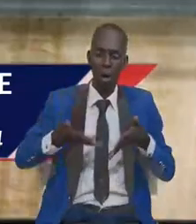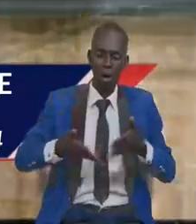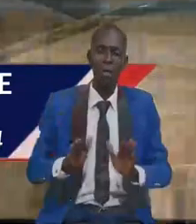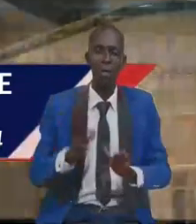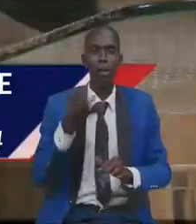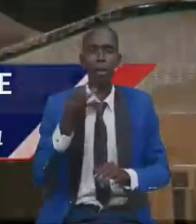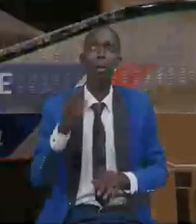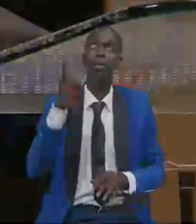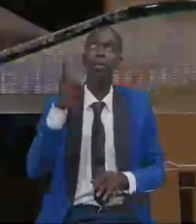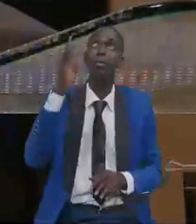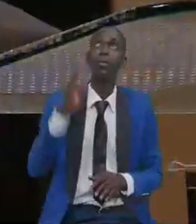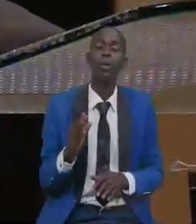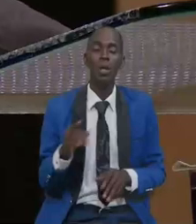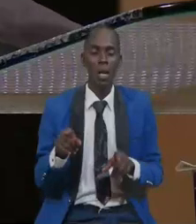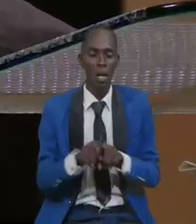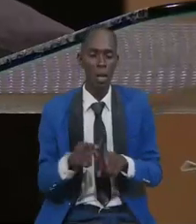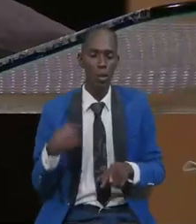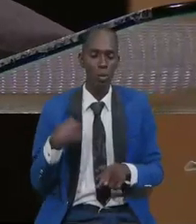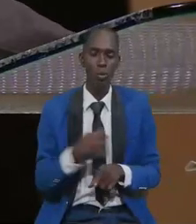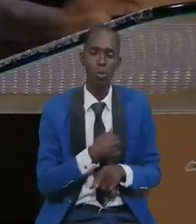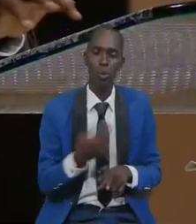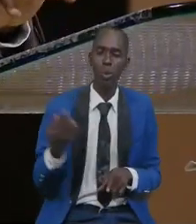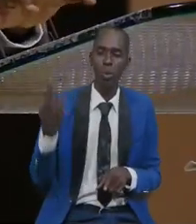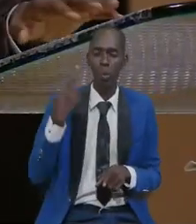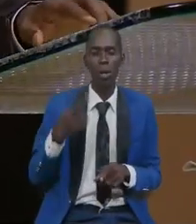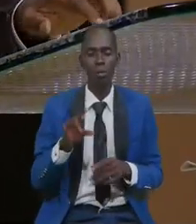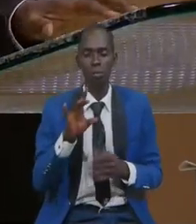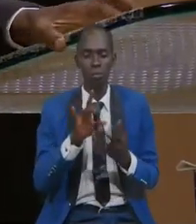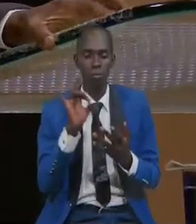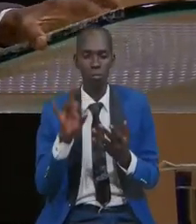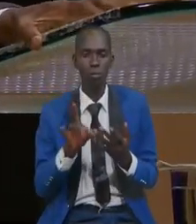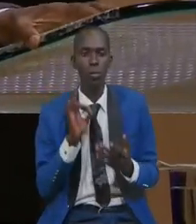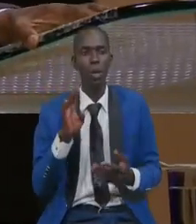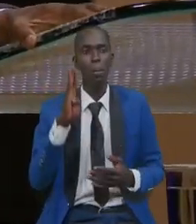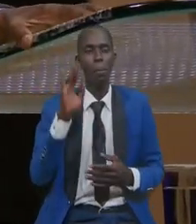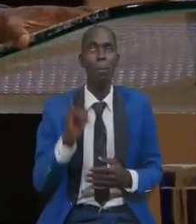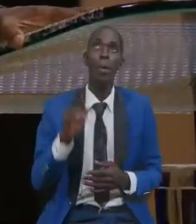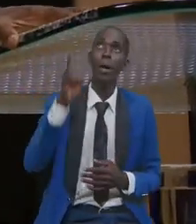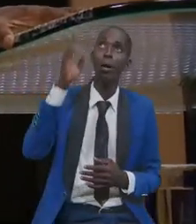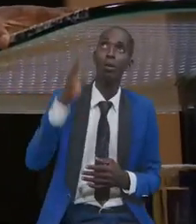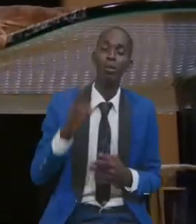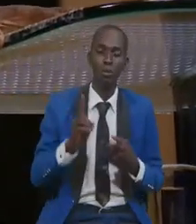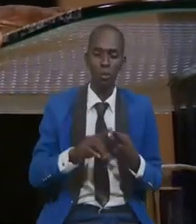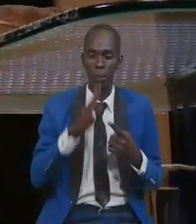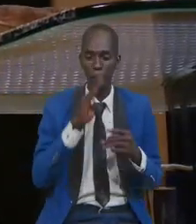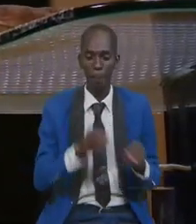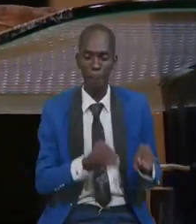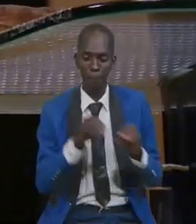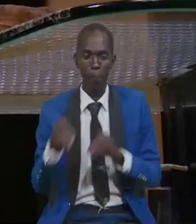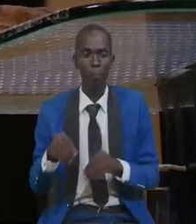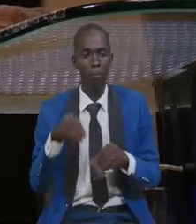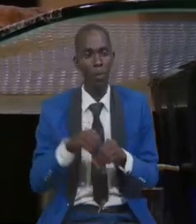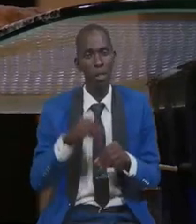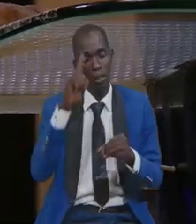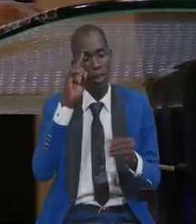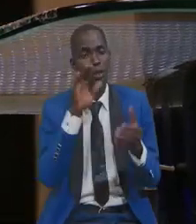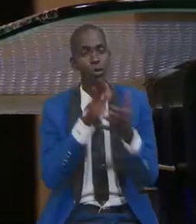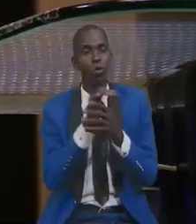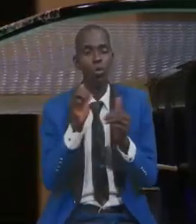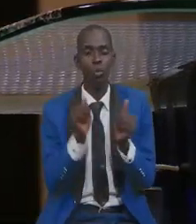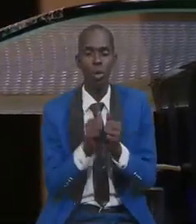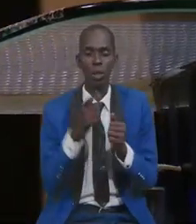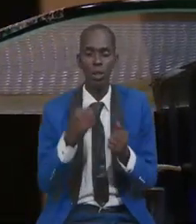dignes de Dieu, permis par Dieu, choisis de Dieu, dignes de nous confier